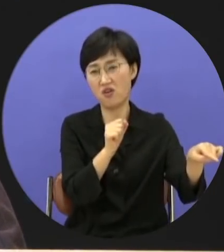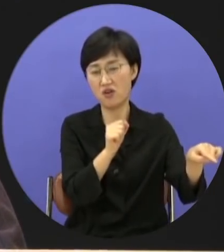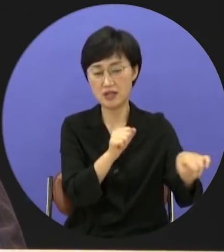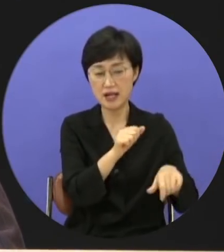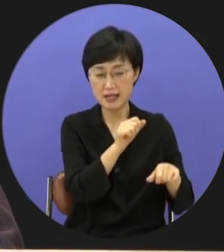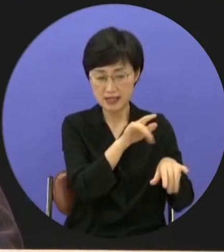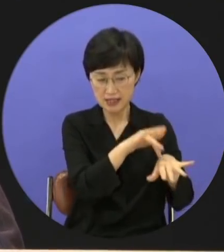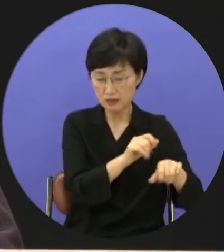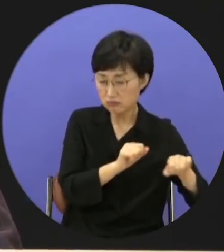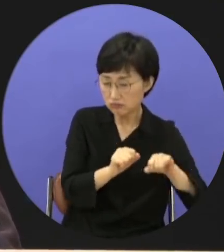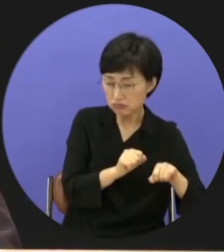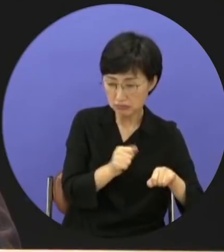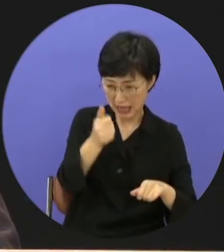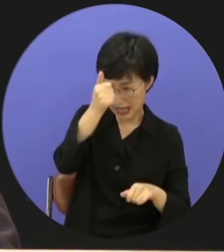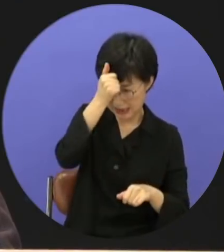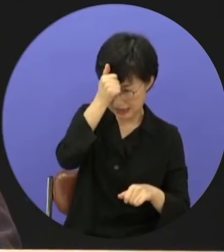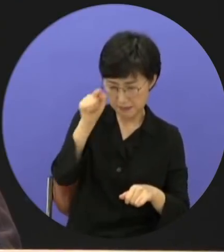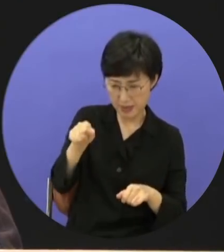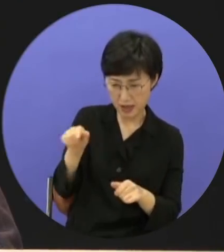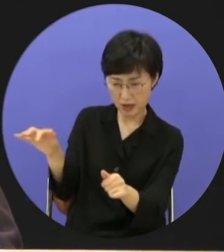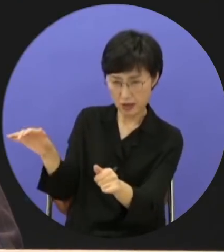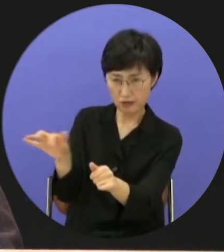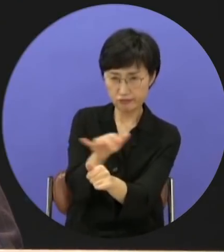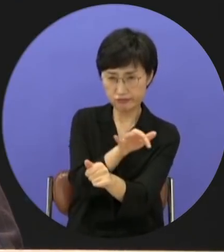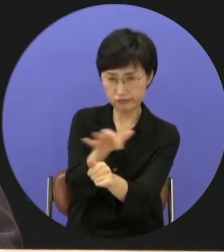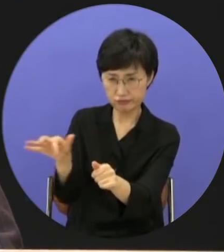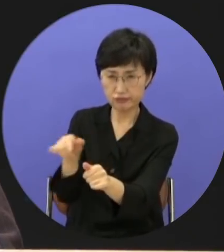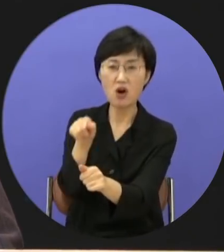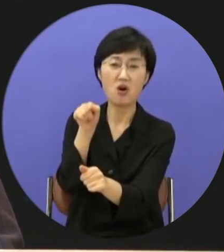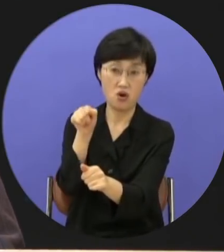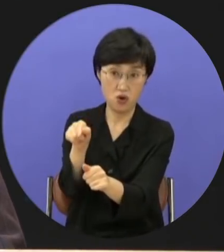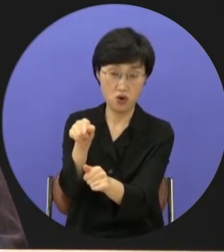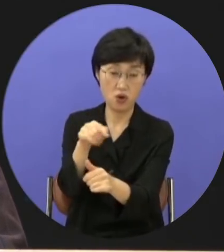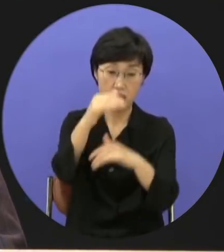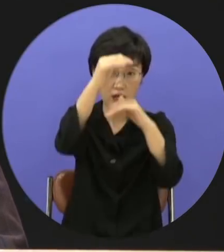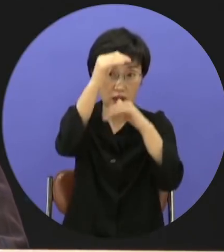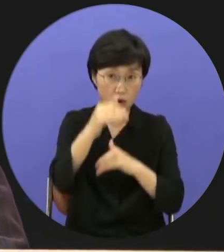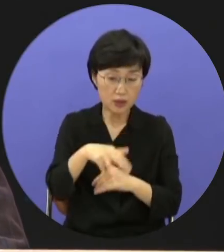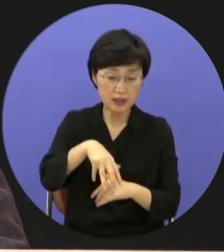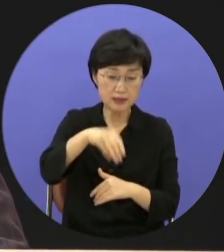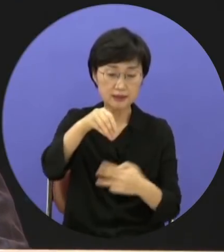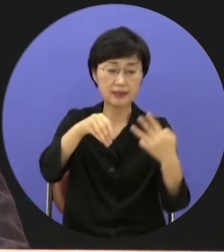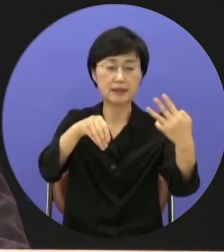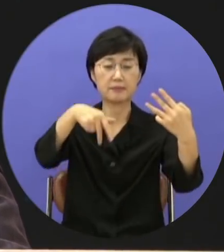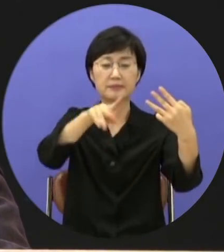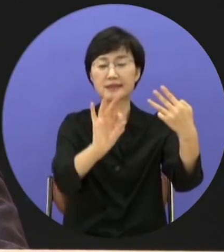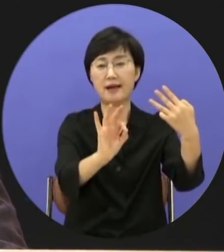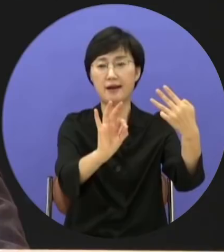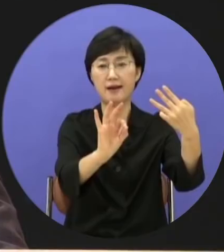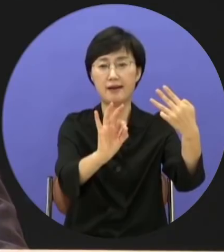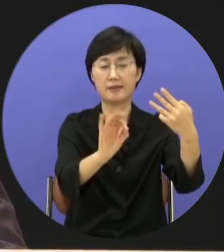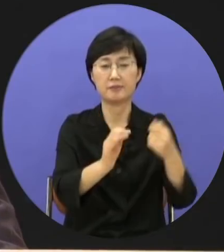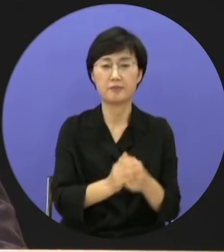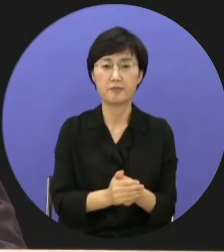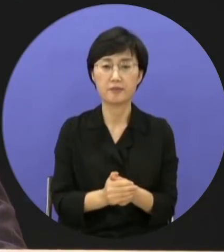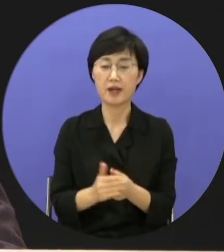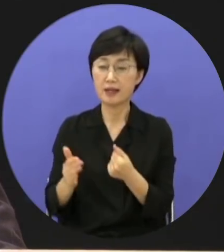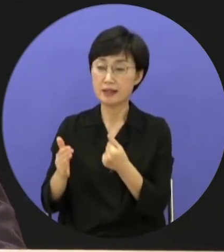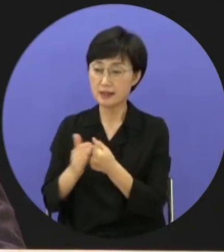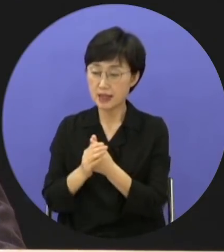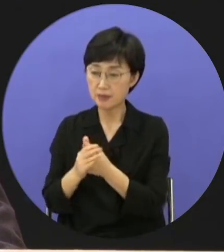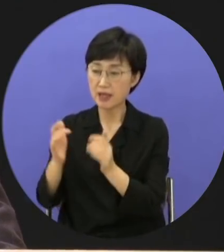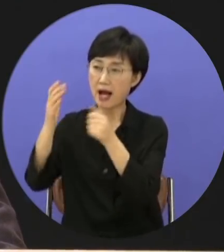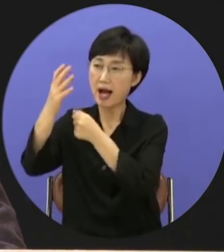proceeded to attack Adam. 그게 창세기 3장이에요. And that is Genesis 3. 그래서 하나님은 바로